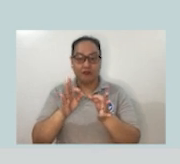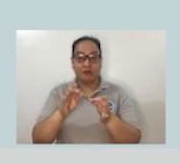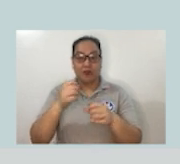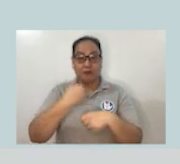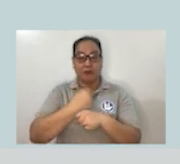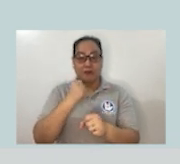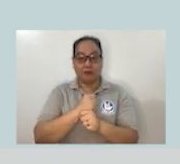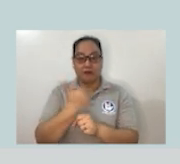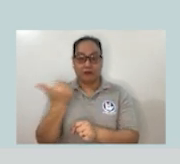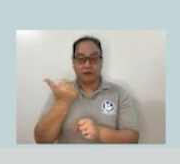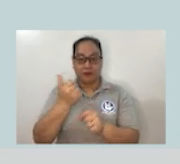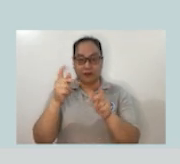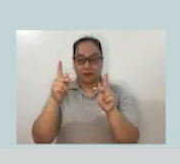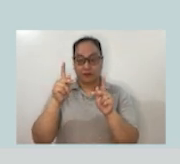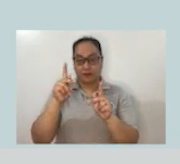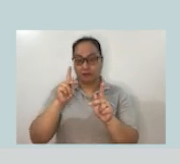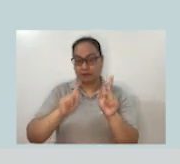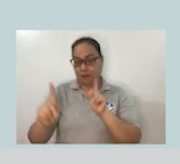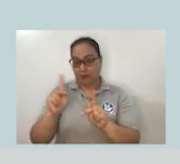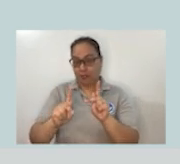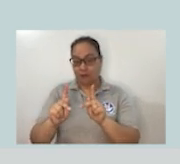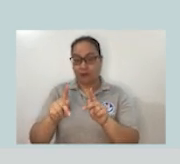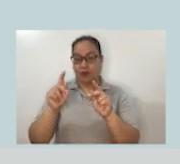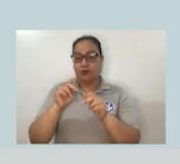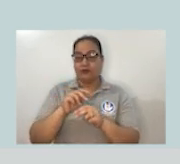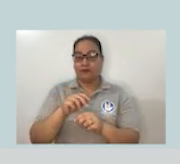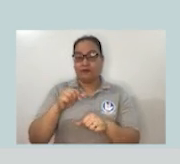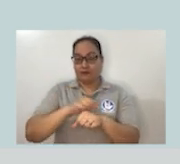para magpa-edit ng inyong mga larawan.